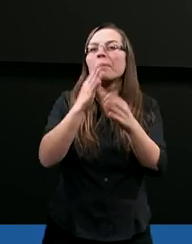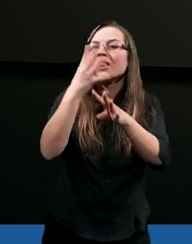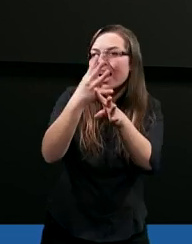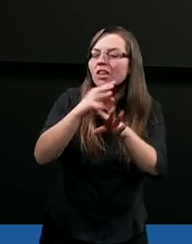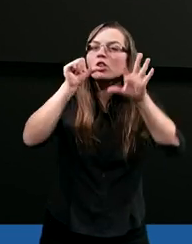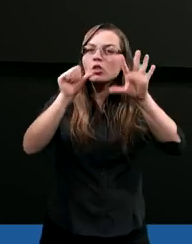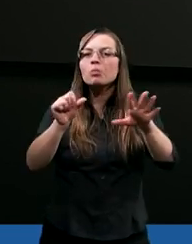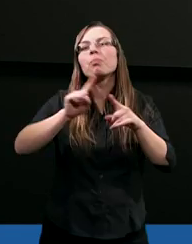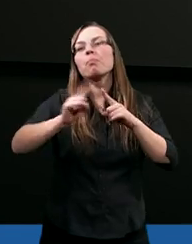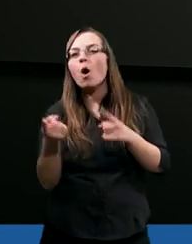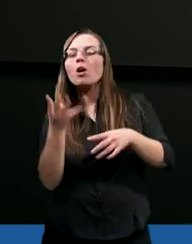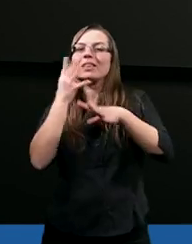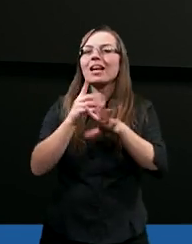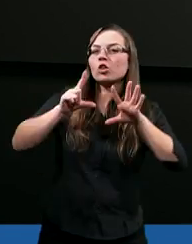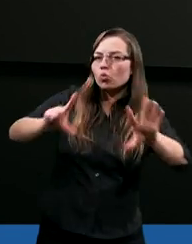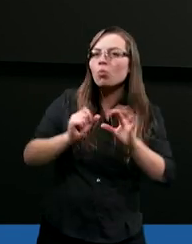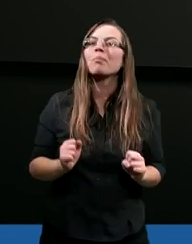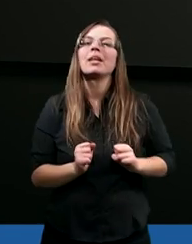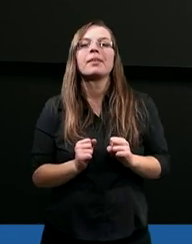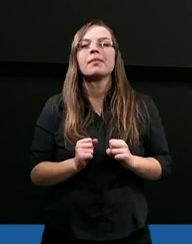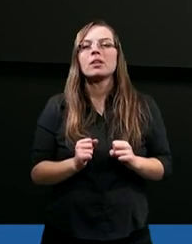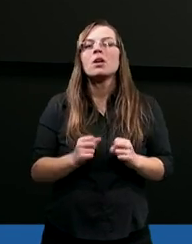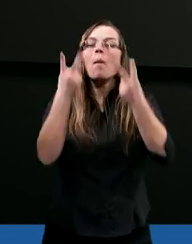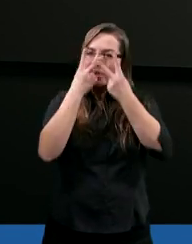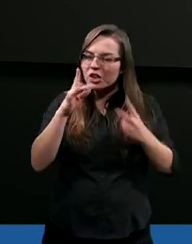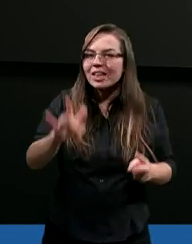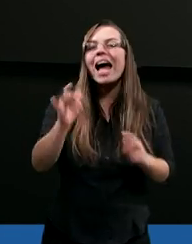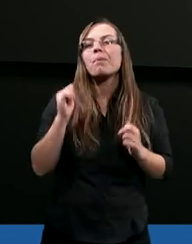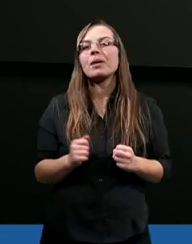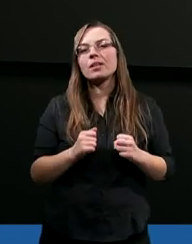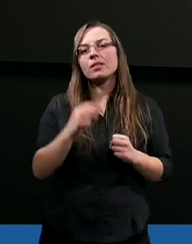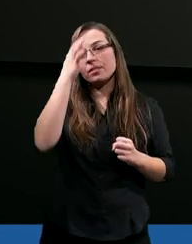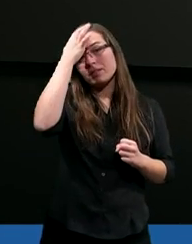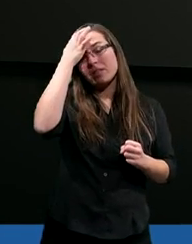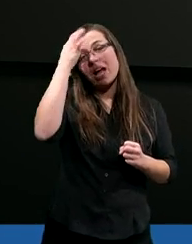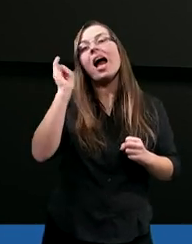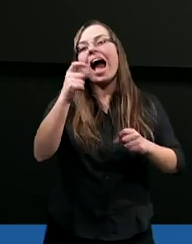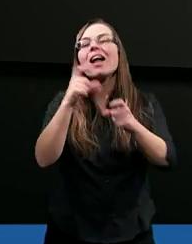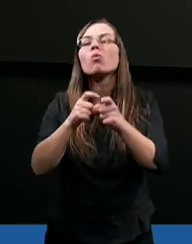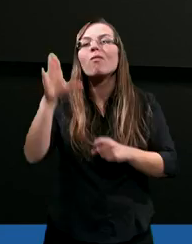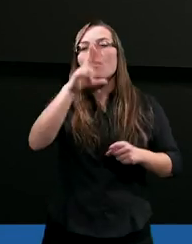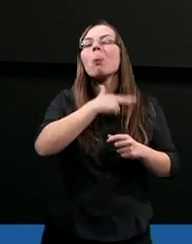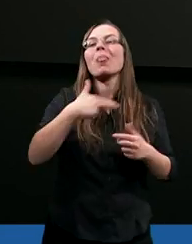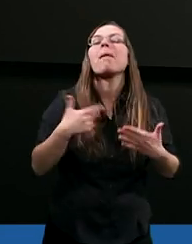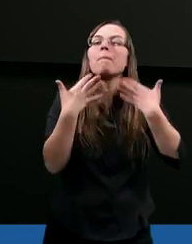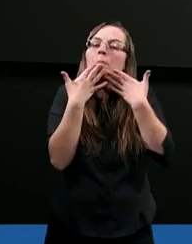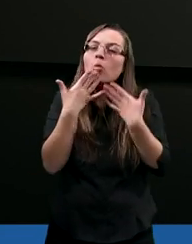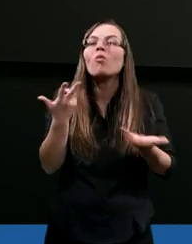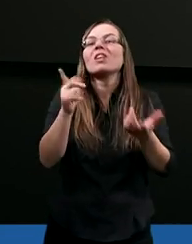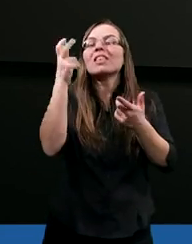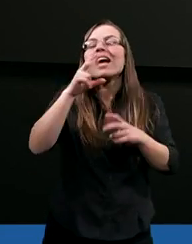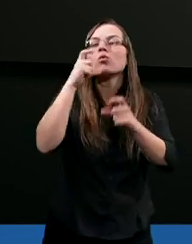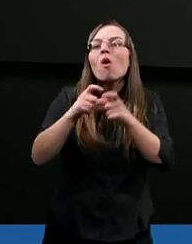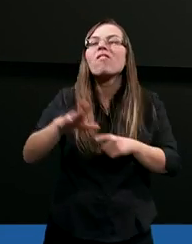46-47. Przeczytajmy. Niech Słowo Boże nam mówi, niech Słowo